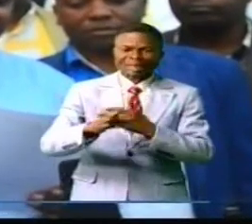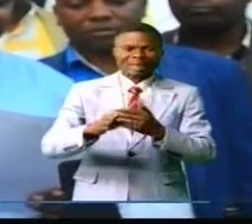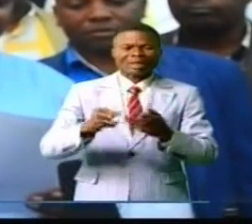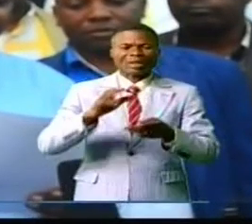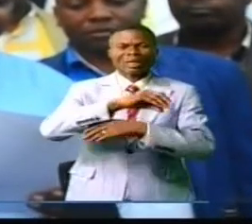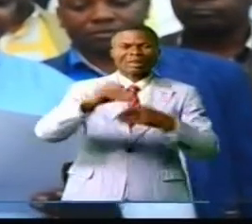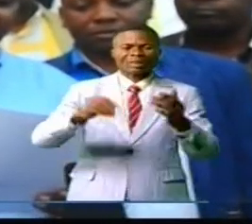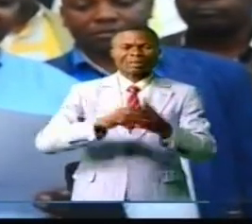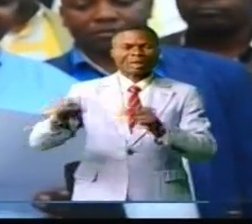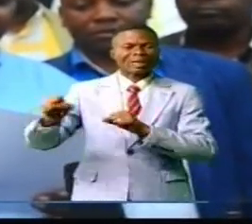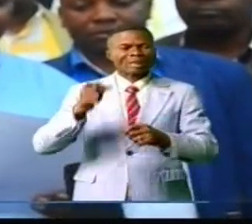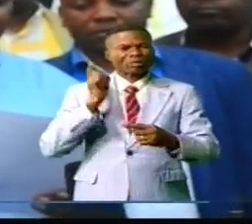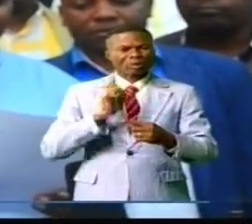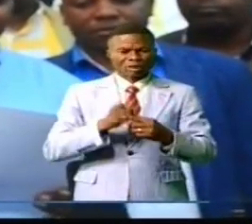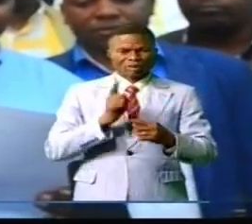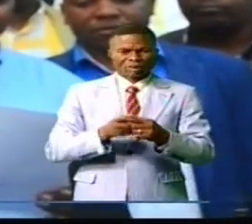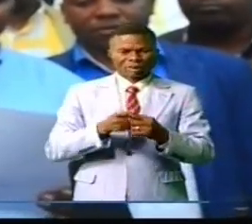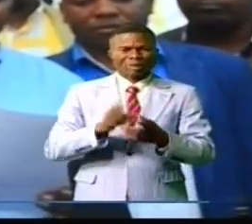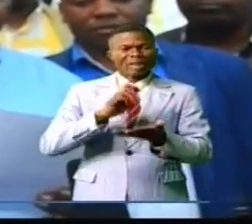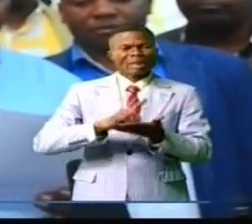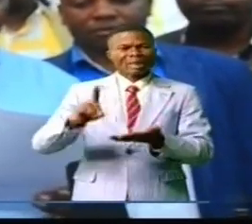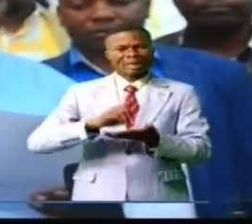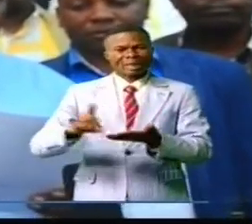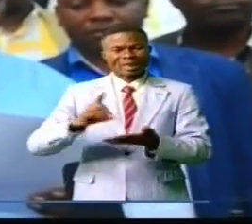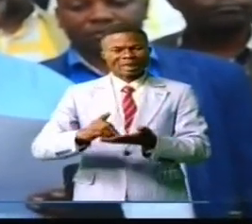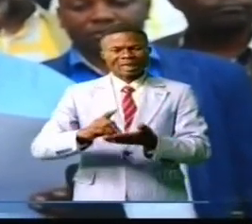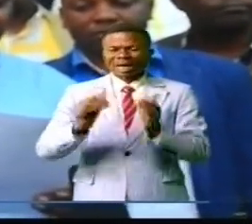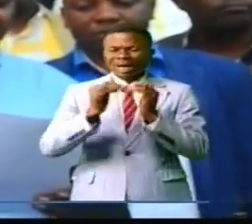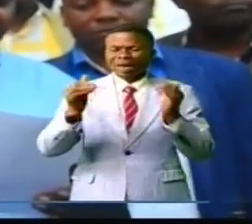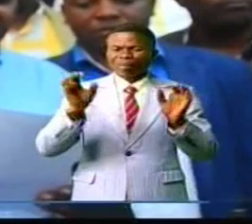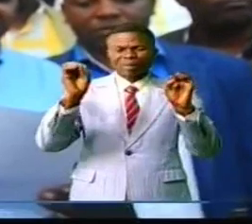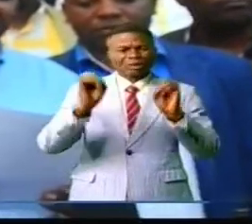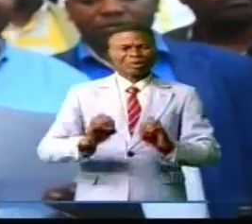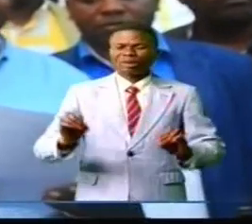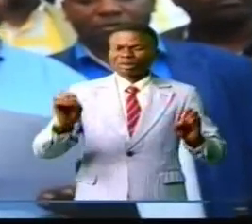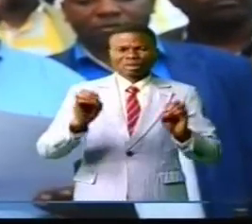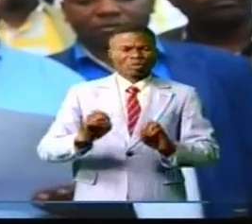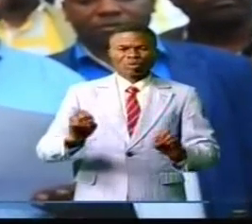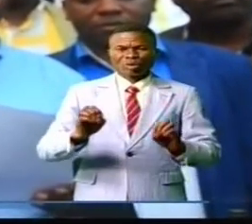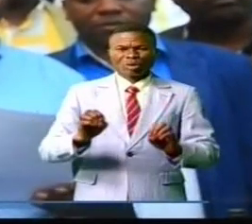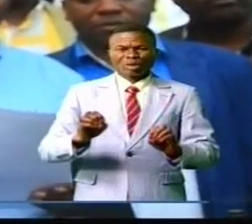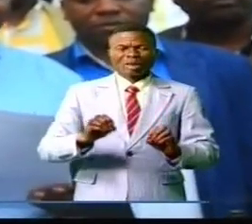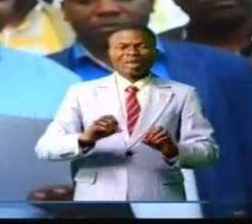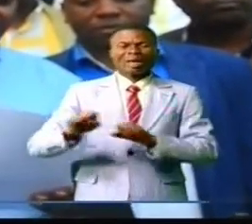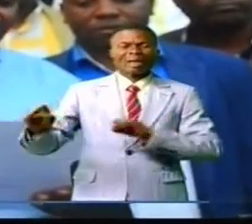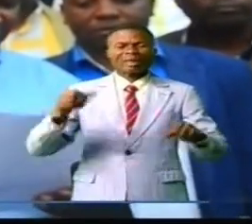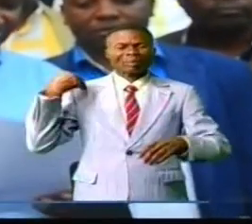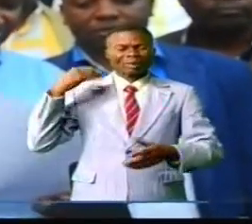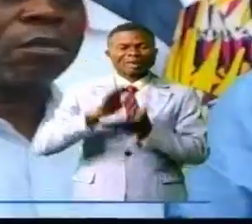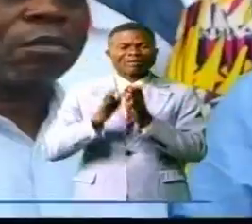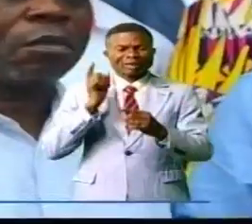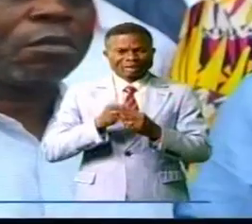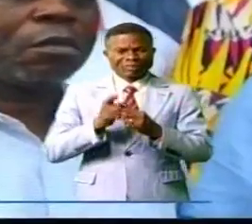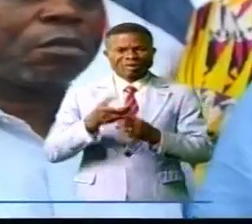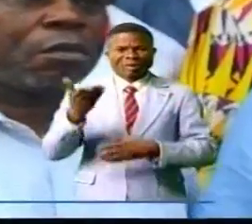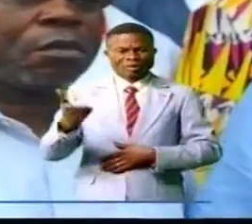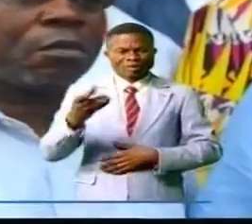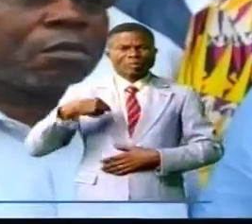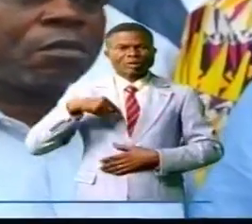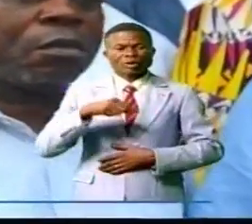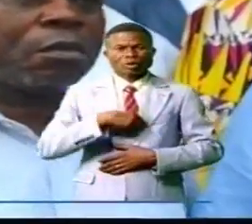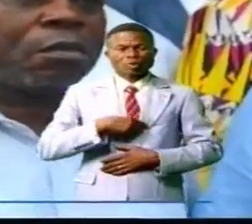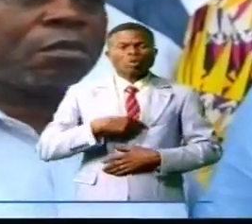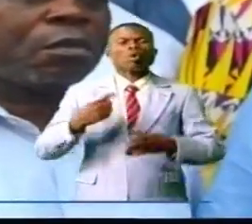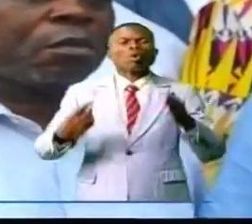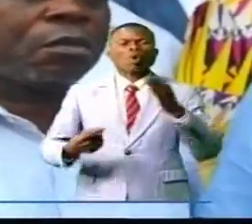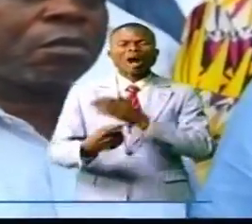de passer leurs épreuves de dissertation dans le cadre des examens d'État 2022. Nous